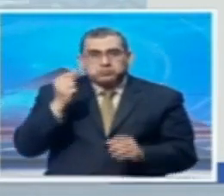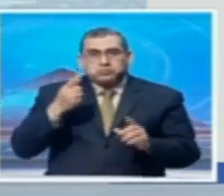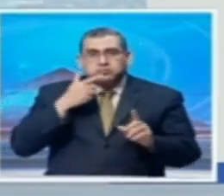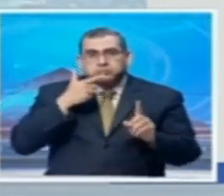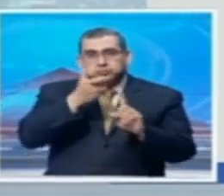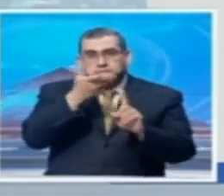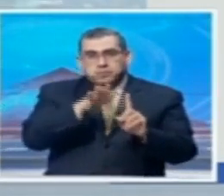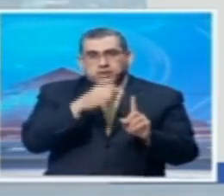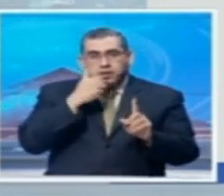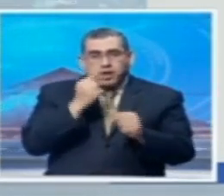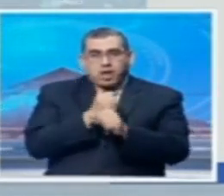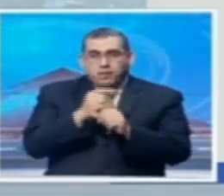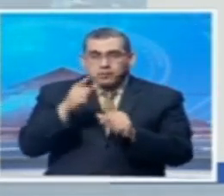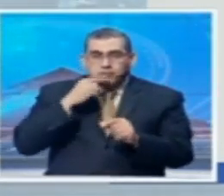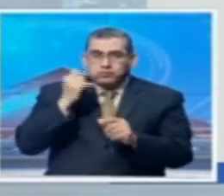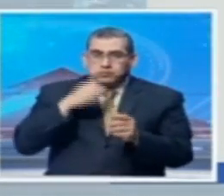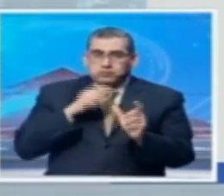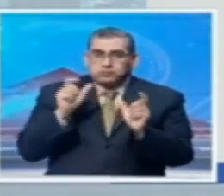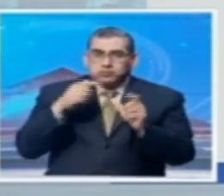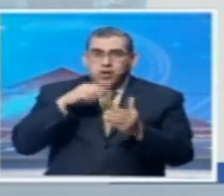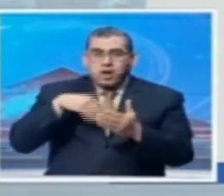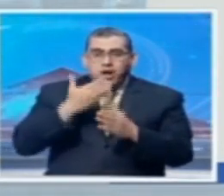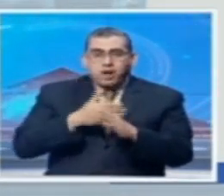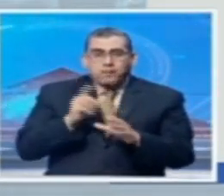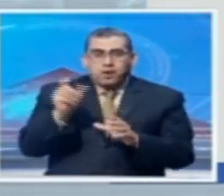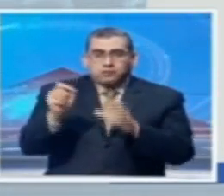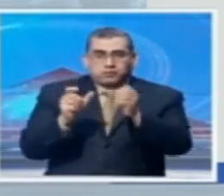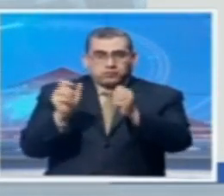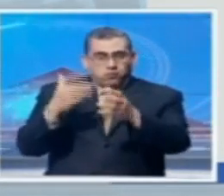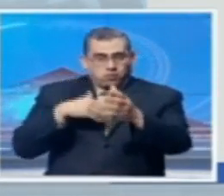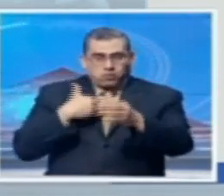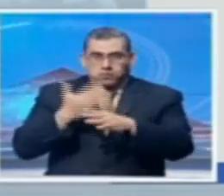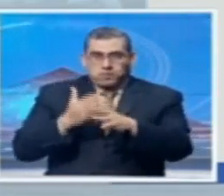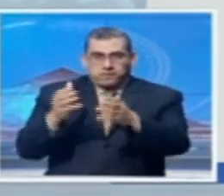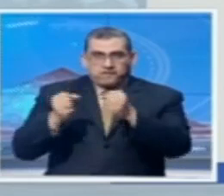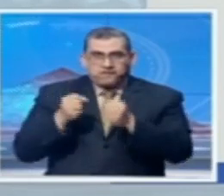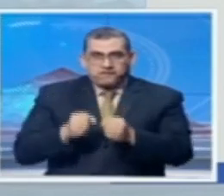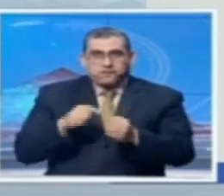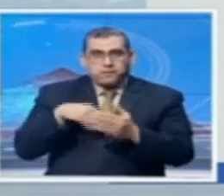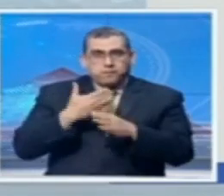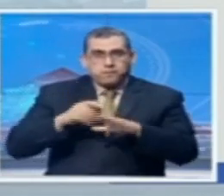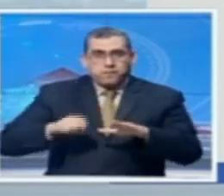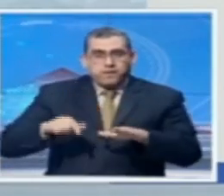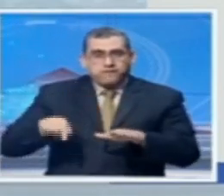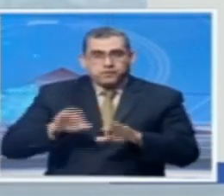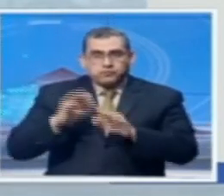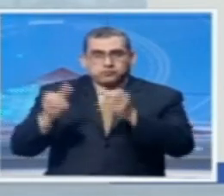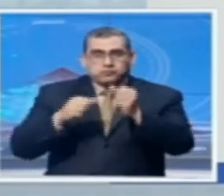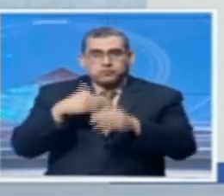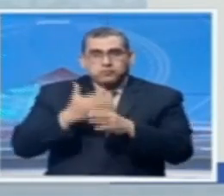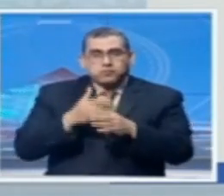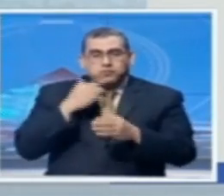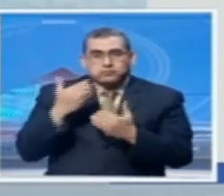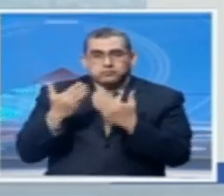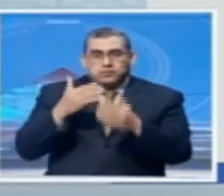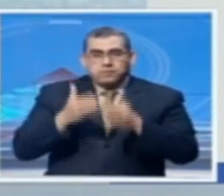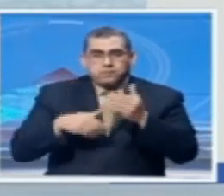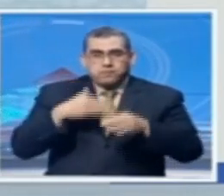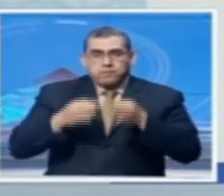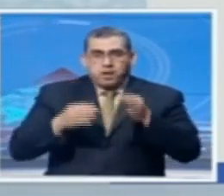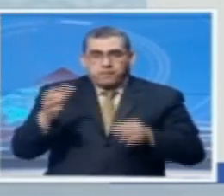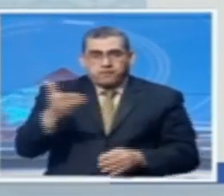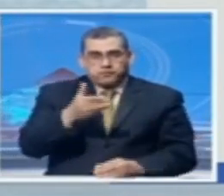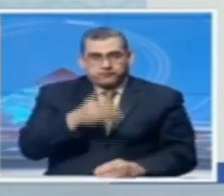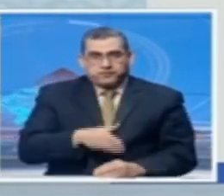كانوا يعملون بها، وقد تم اتخاذ كل الإجراءات القضائية اللازمة للتحقيق معهم وتقديمهم للعدالة،